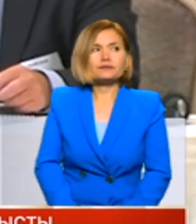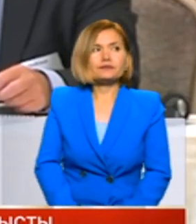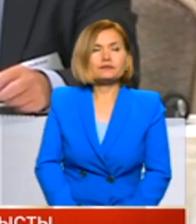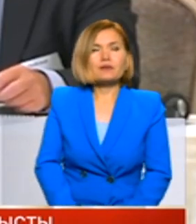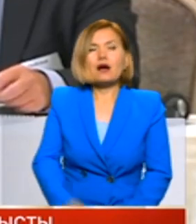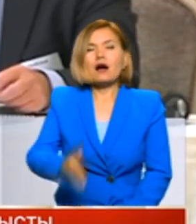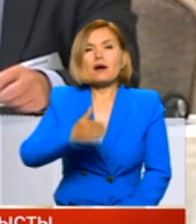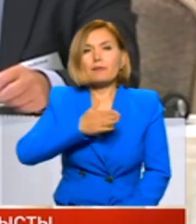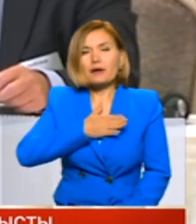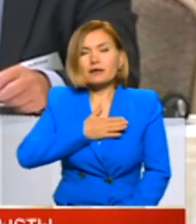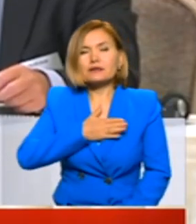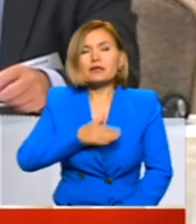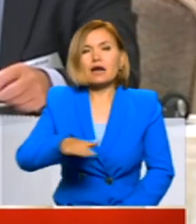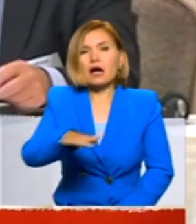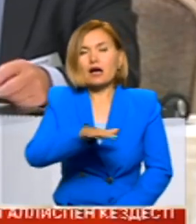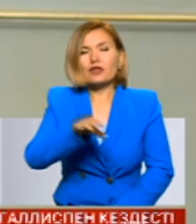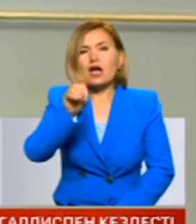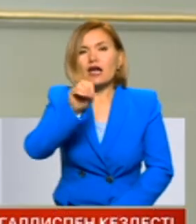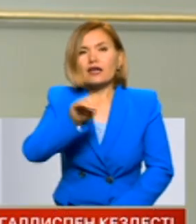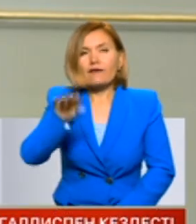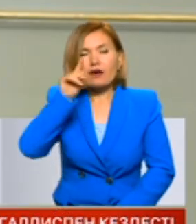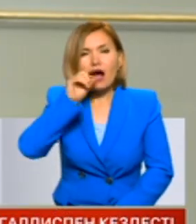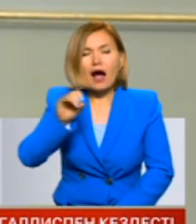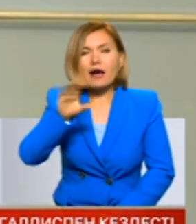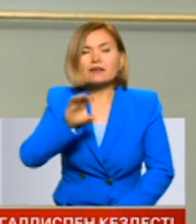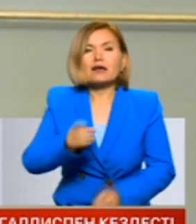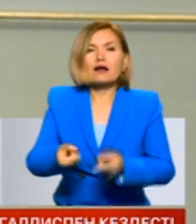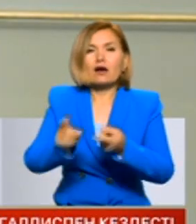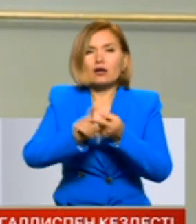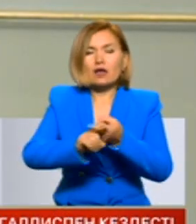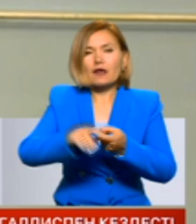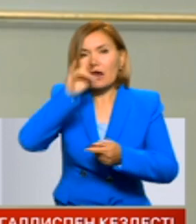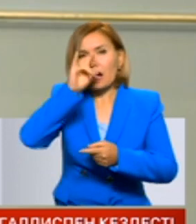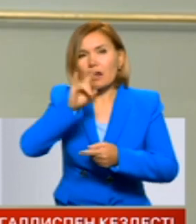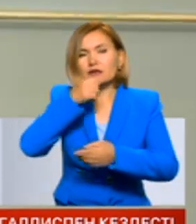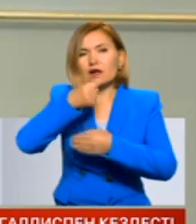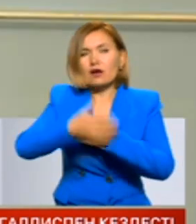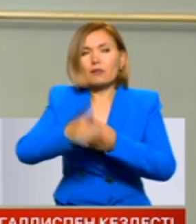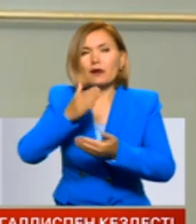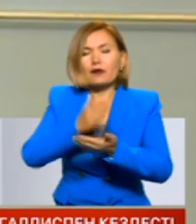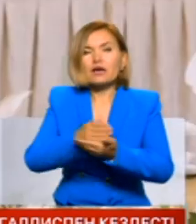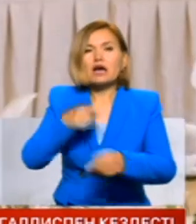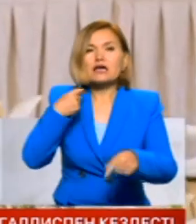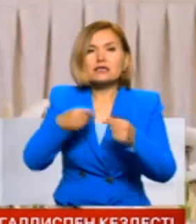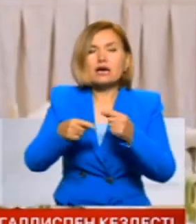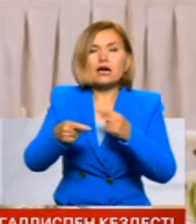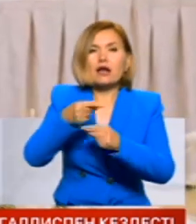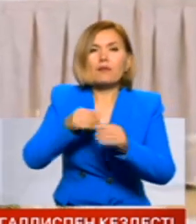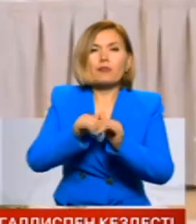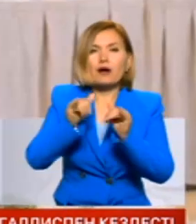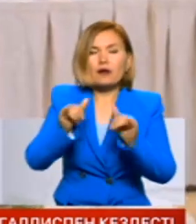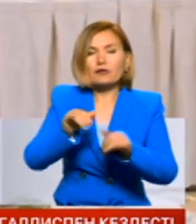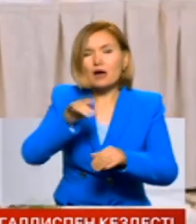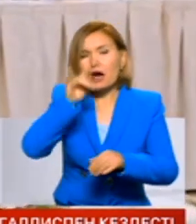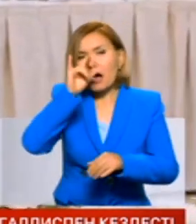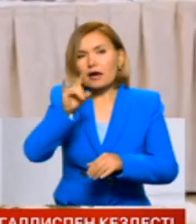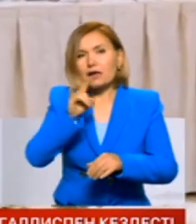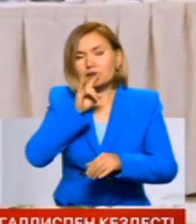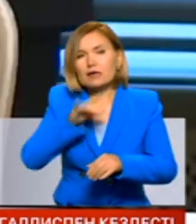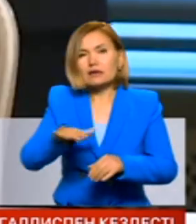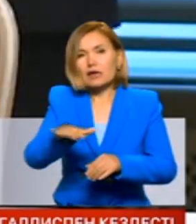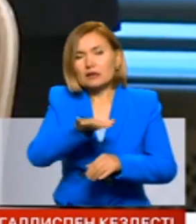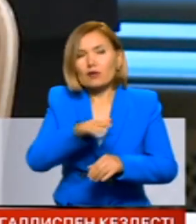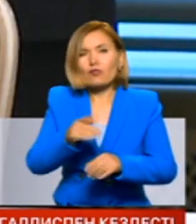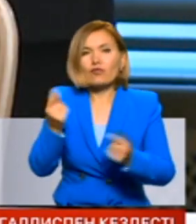уникально. Біздің аймақ Евразия кеңістігін байланыстырушы бірегей стратегиялық орталық. Негізгі сауда экономикалық дәліздер елдеріміздің аумағы арқылы